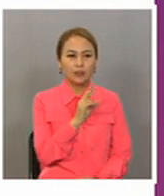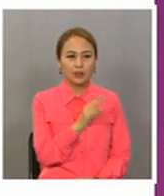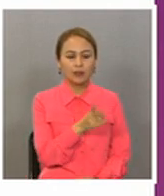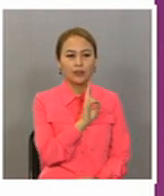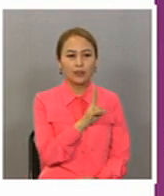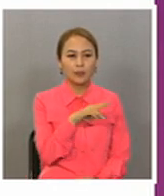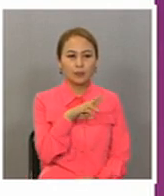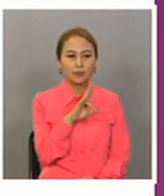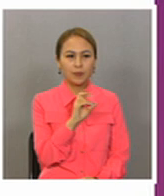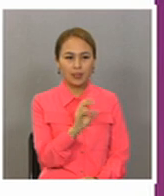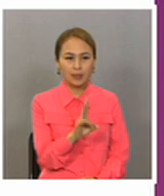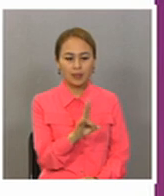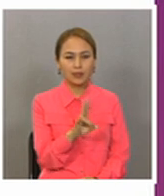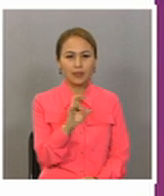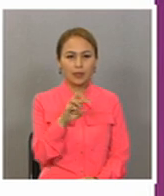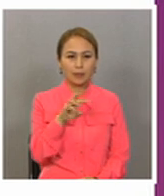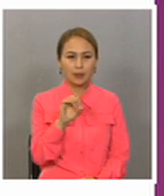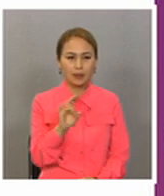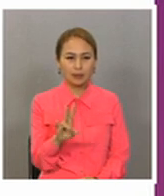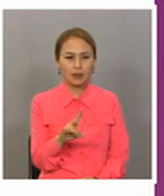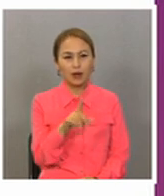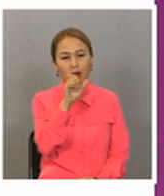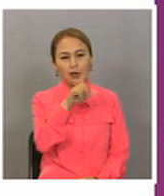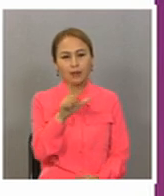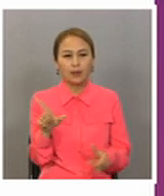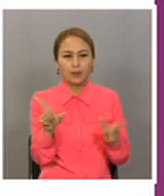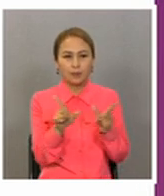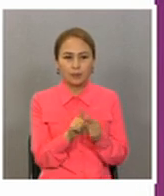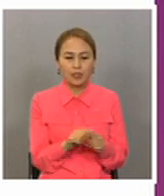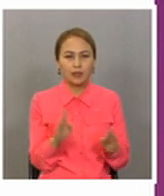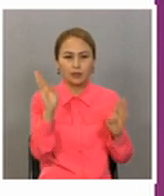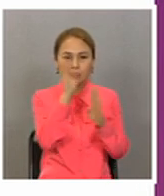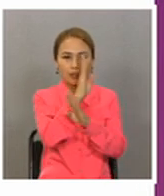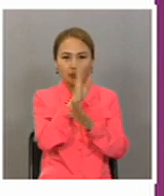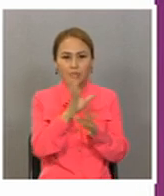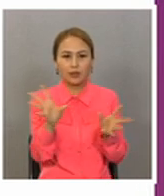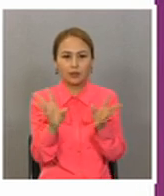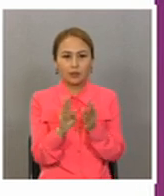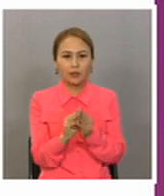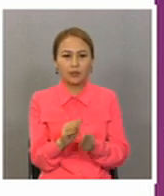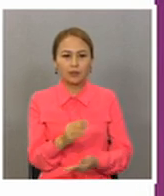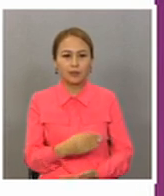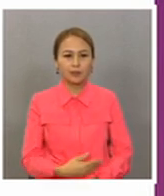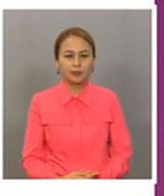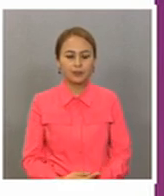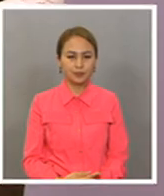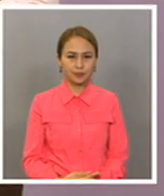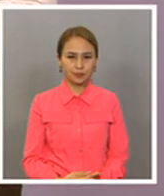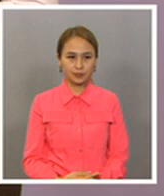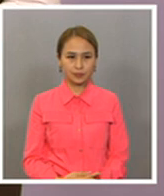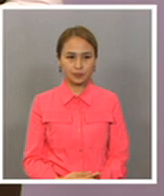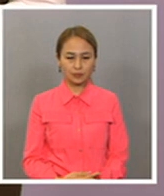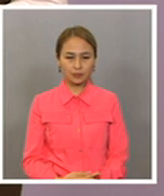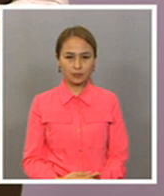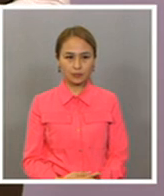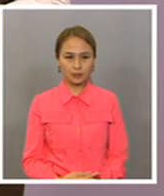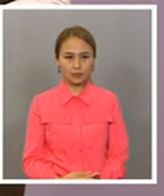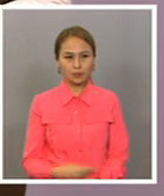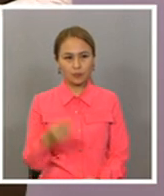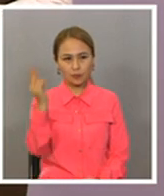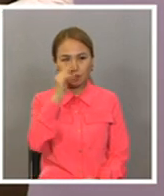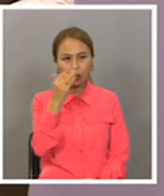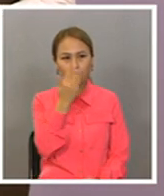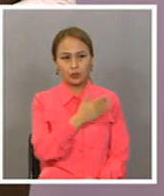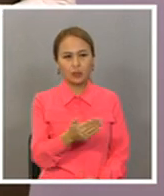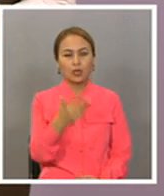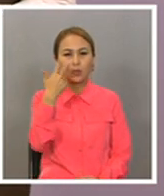септік. Кіммен, немен? Адаммен, табиғатпен. Оқушылар, енді